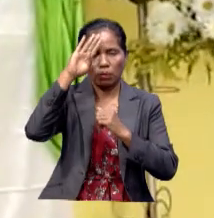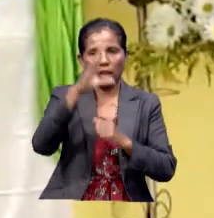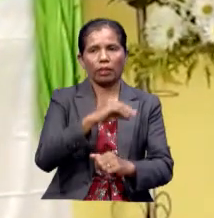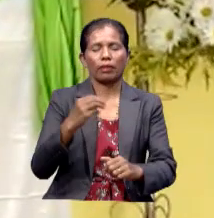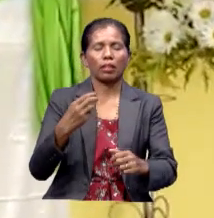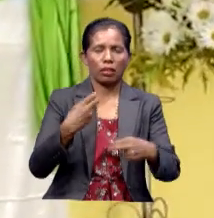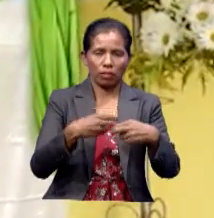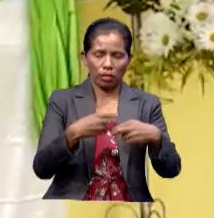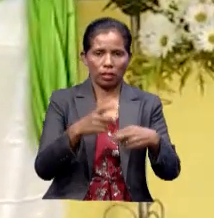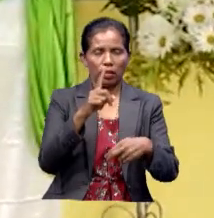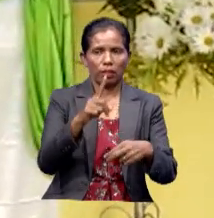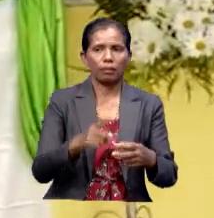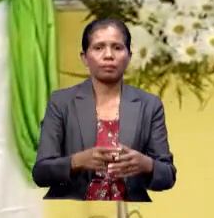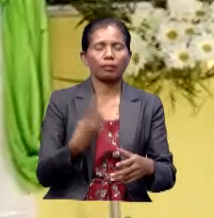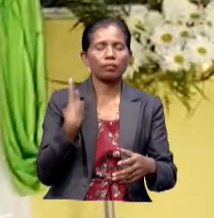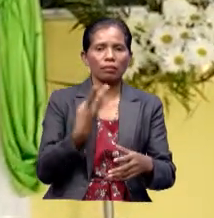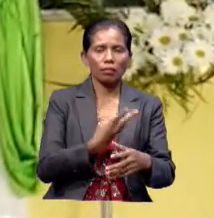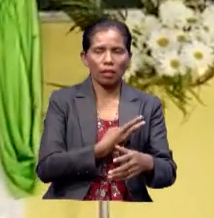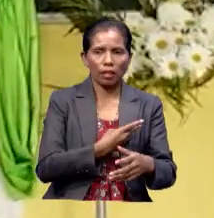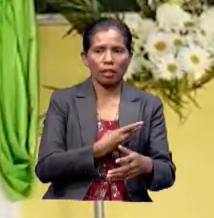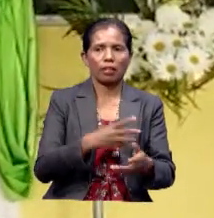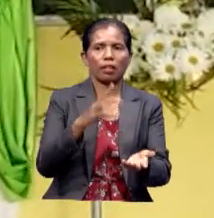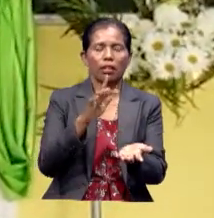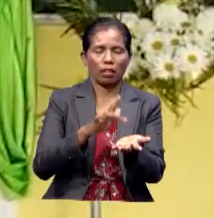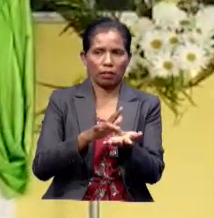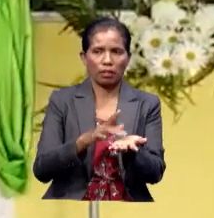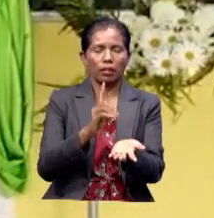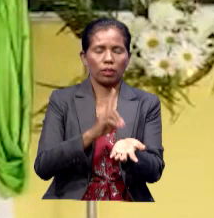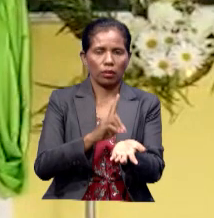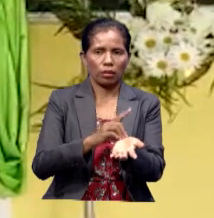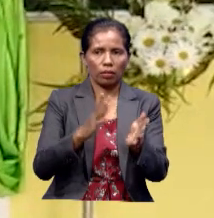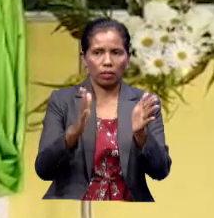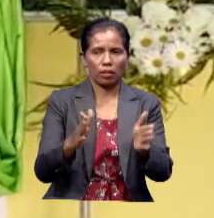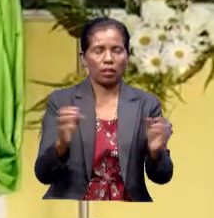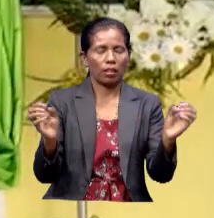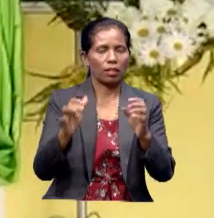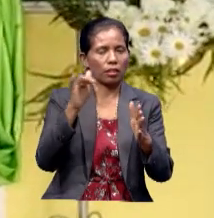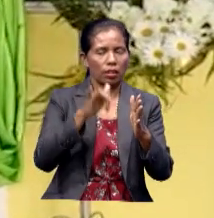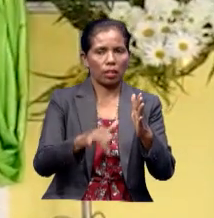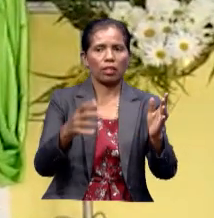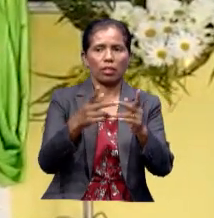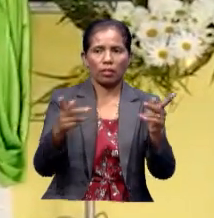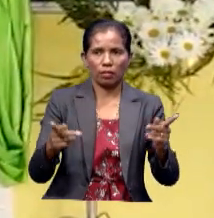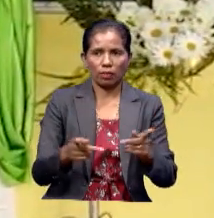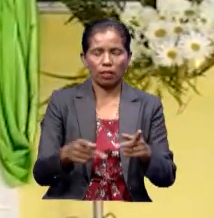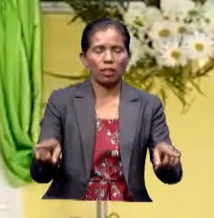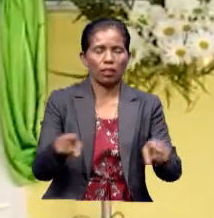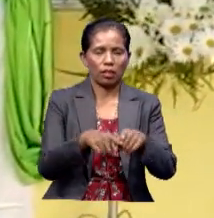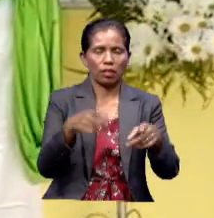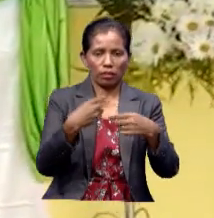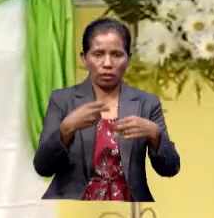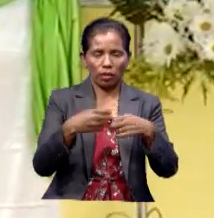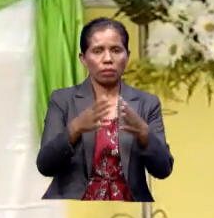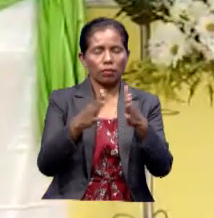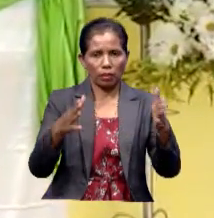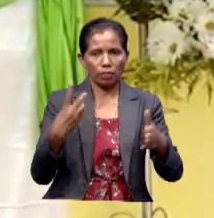Iya mus, iya kita nih medikamento sih. Nih memang dalam rumah baru lah ini pasti. Entah mana sih saya satu lagi.